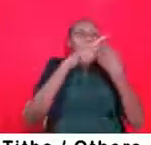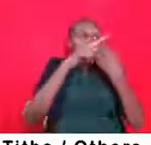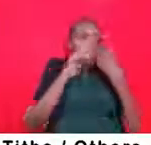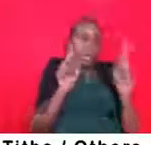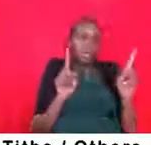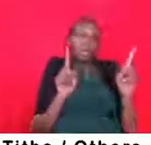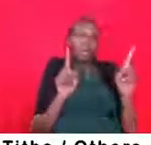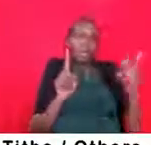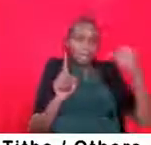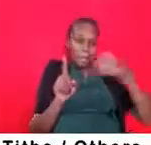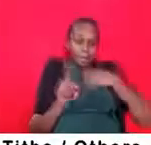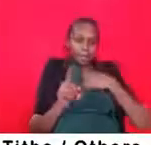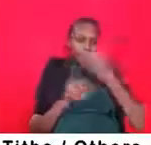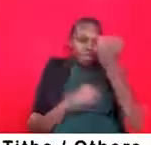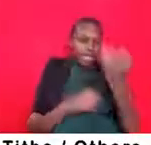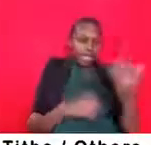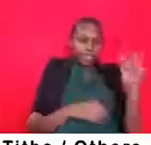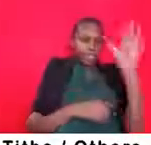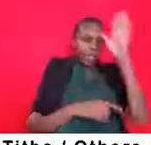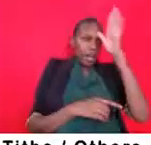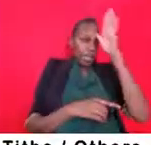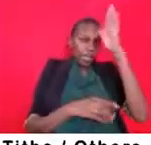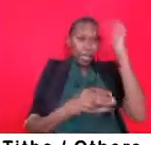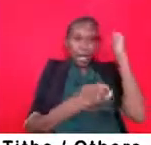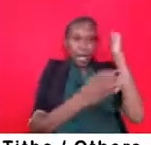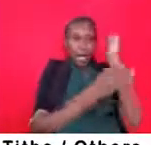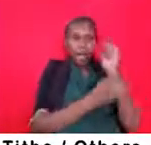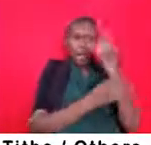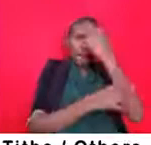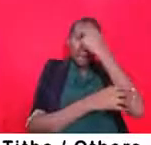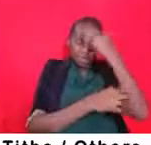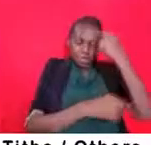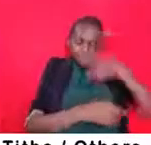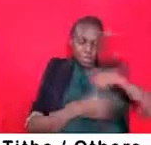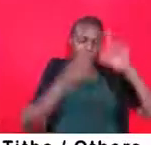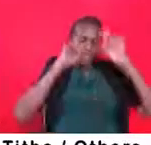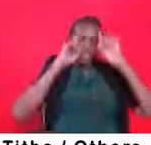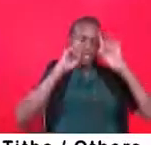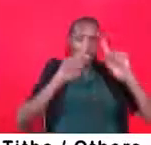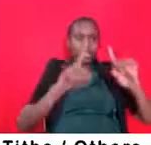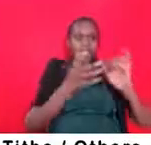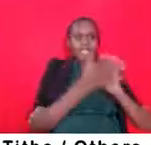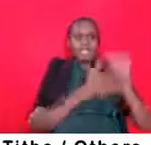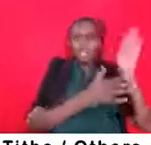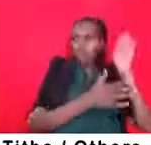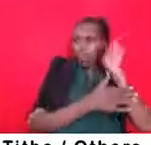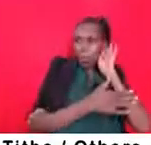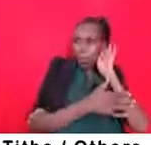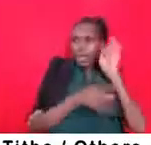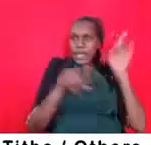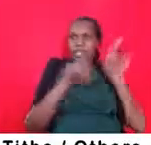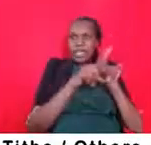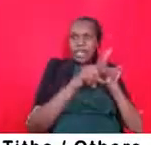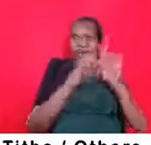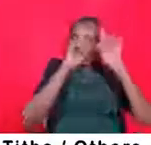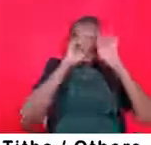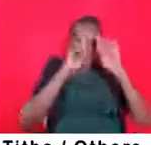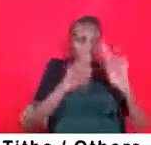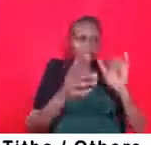lakini mimi ni mtoto wa Abraham kwa sababu nimeamua nitatii na nimeamua ya